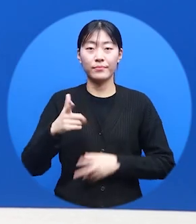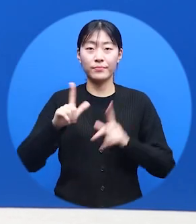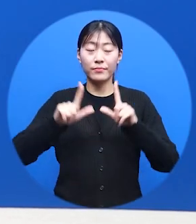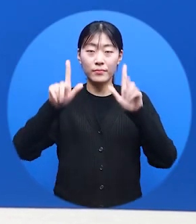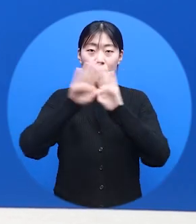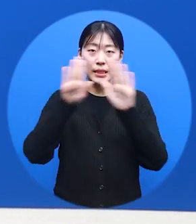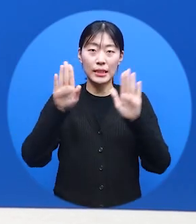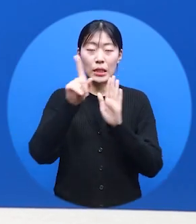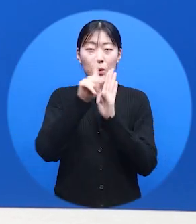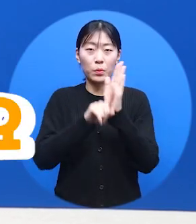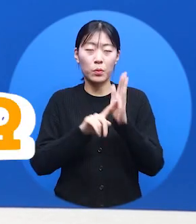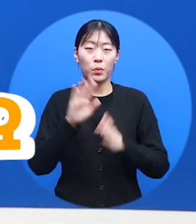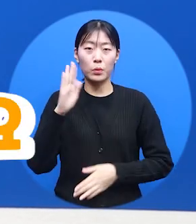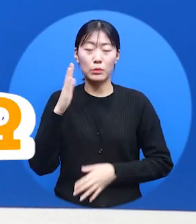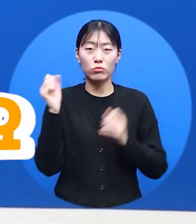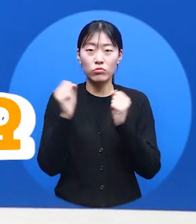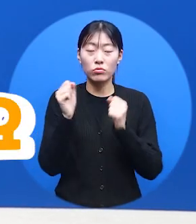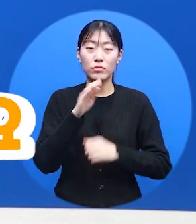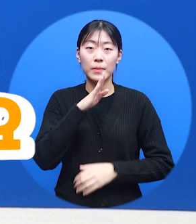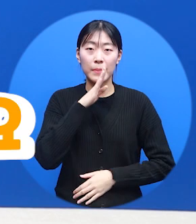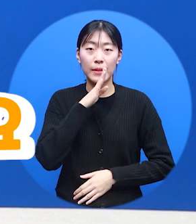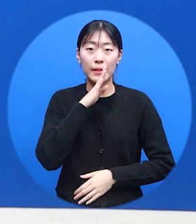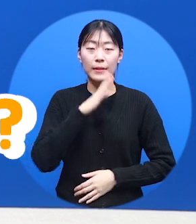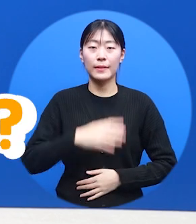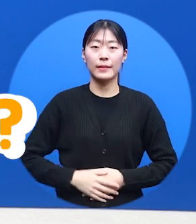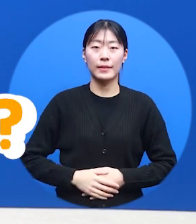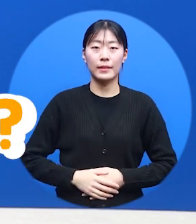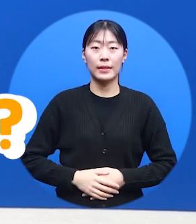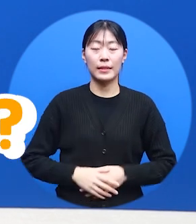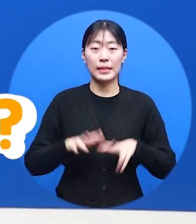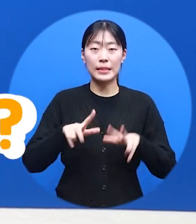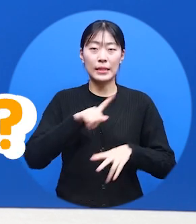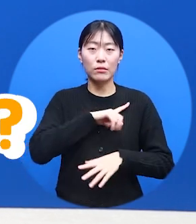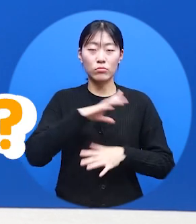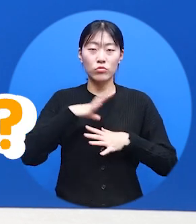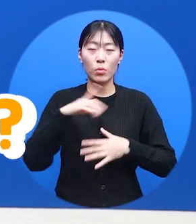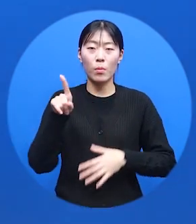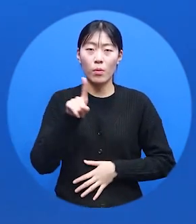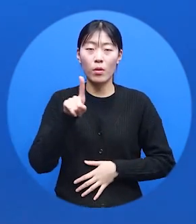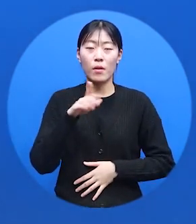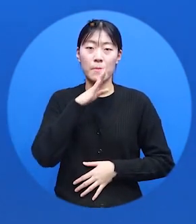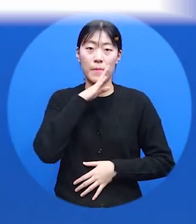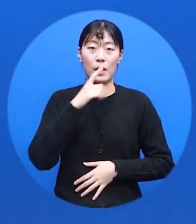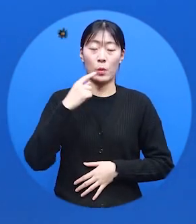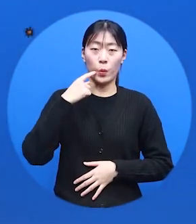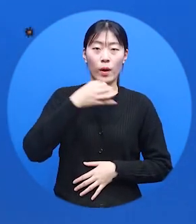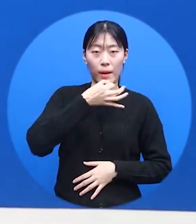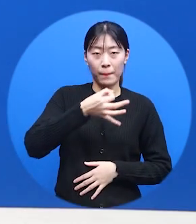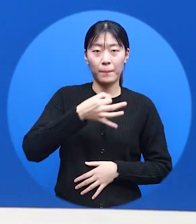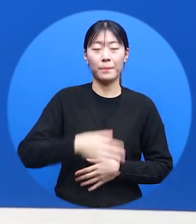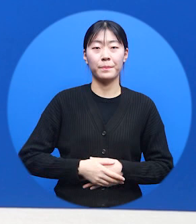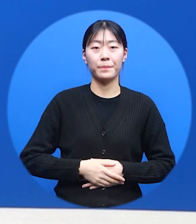아침, 저녁 일교차가 커지면서 날씨가 급격히 추워지고 있는데요. 이럴 때 가장 무서운 손님은 바로